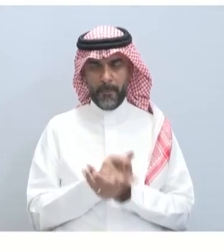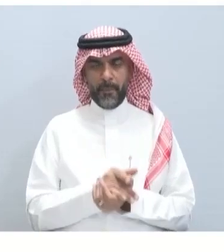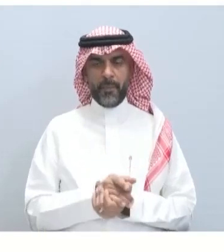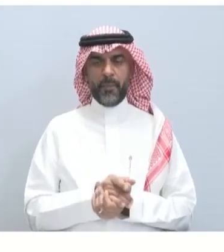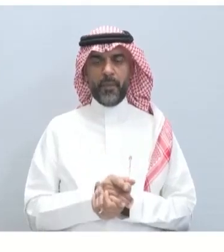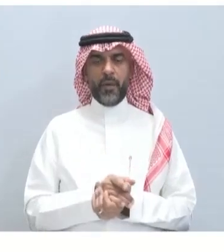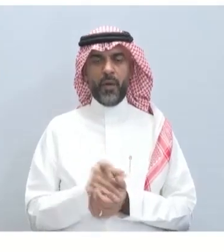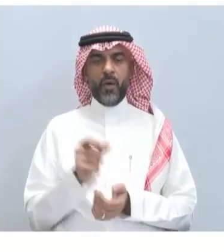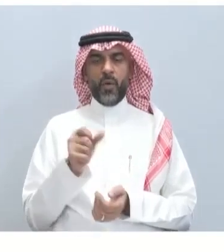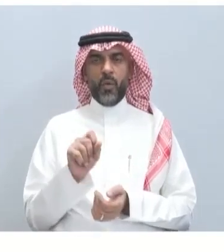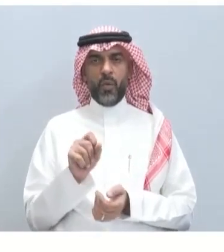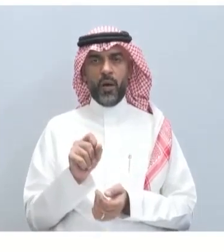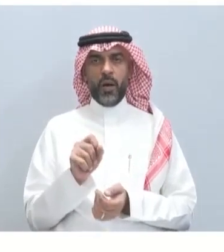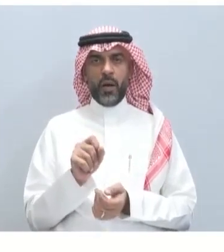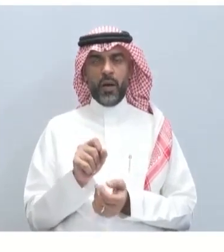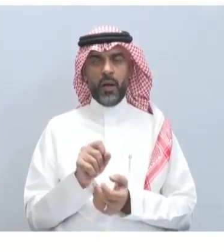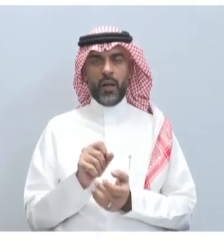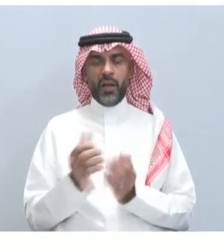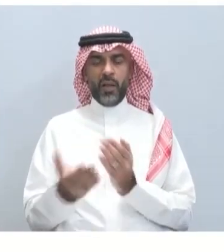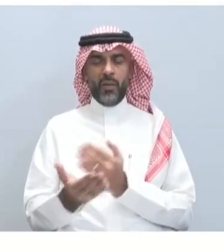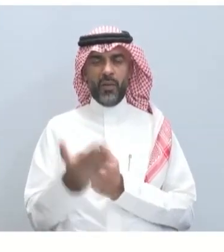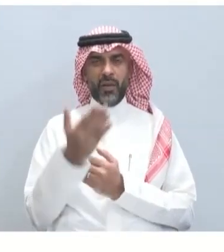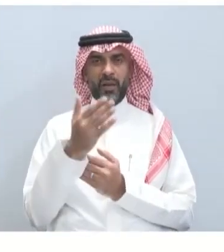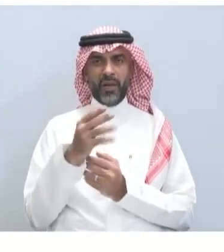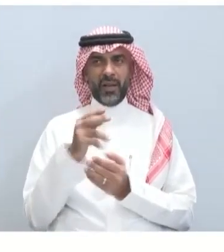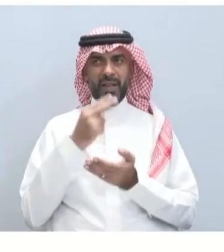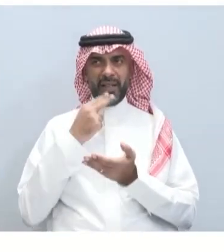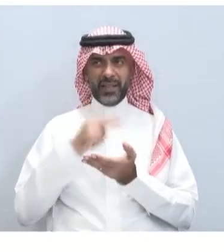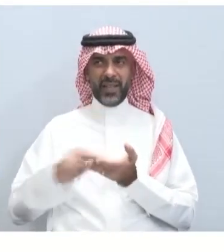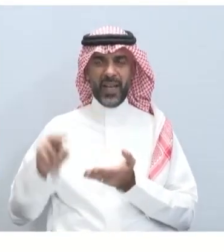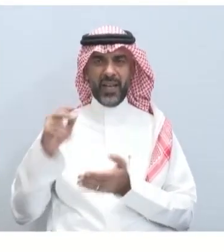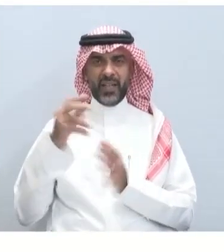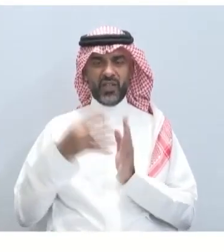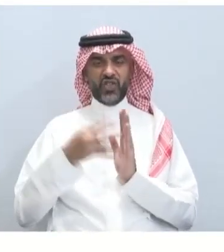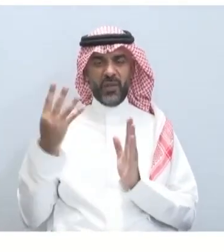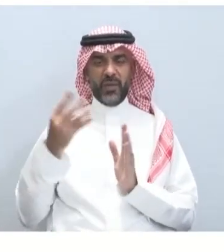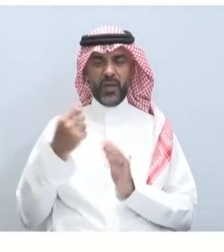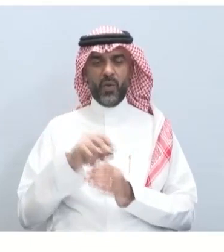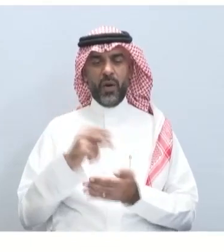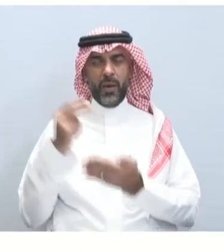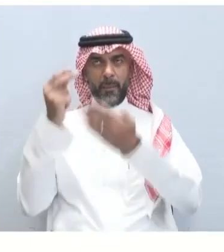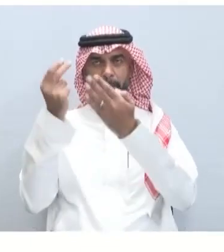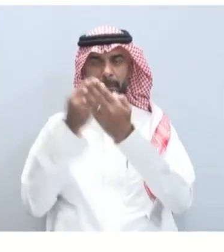مثل الكتب الرسائل الجامعيه المقالات العلميه والمخطوطات